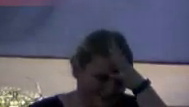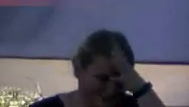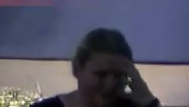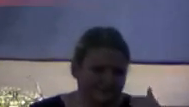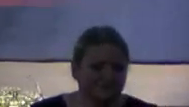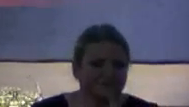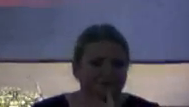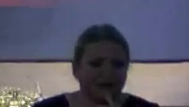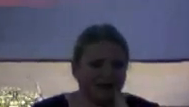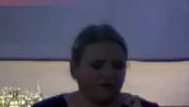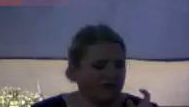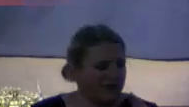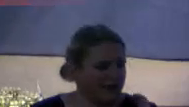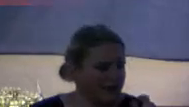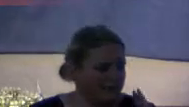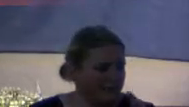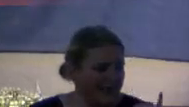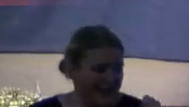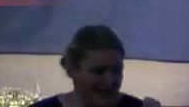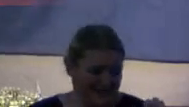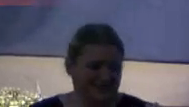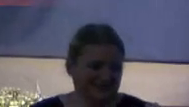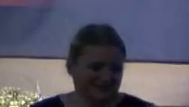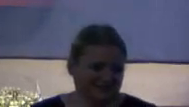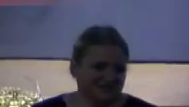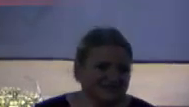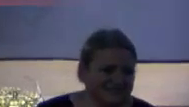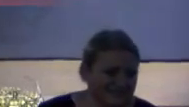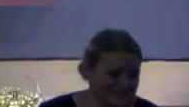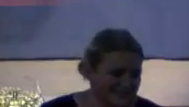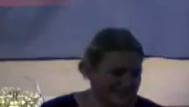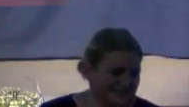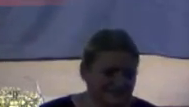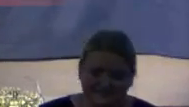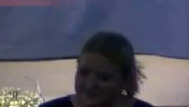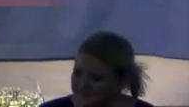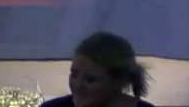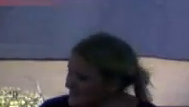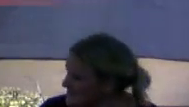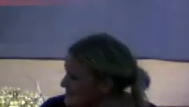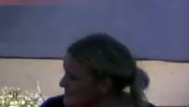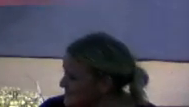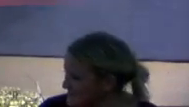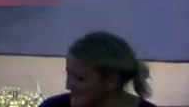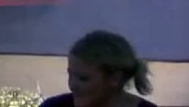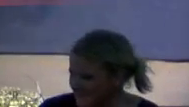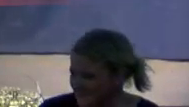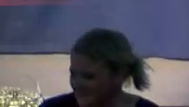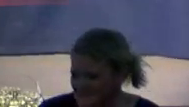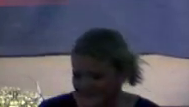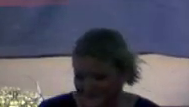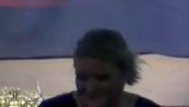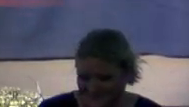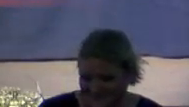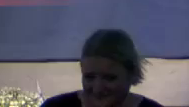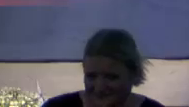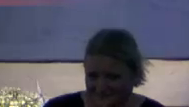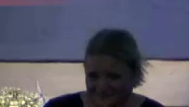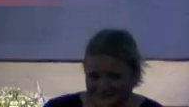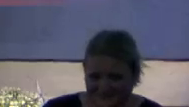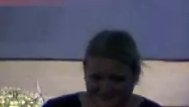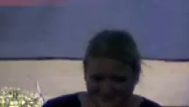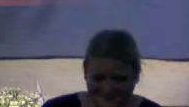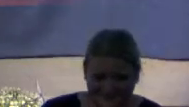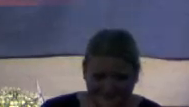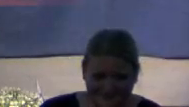xin lỗi và cảm ơn đến ba mẹ. Xin lỗi vì con nói tiếng Việt không rành. Con biết ba mẹ nuôi con không dễ, nhưng ba mẹ cũng cố gắng nuôi